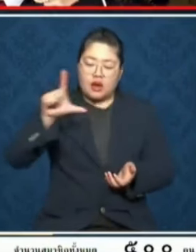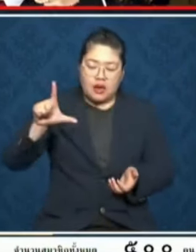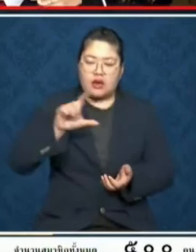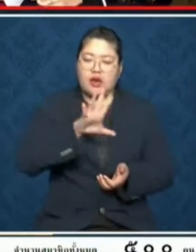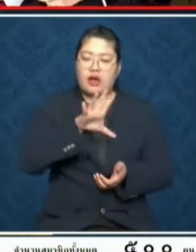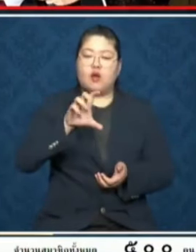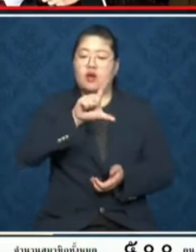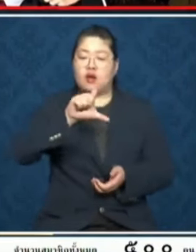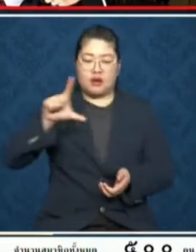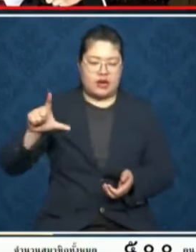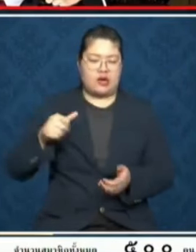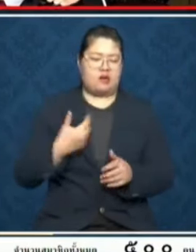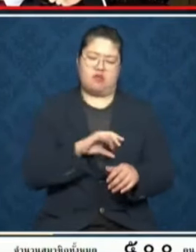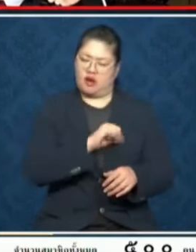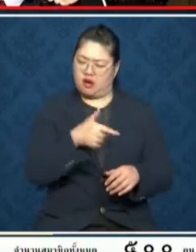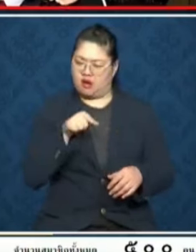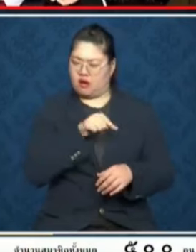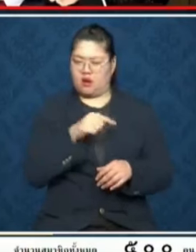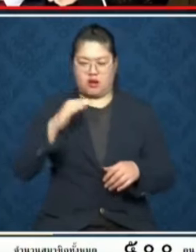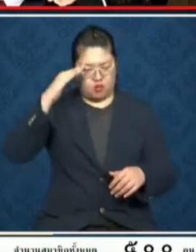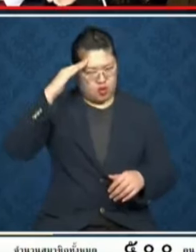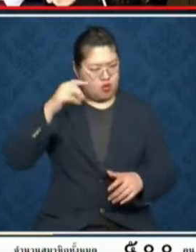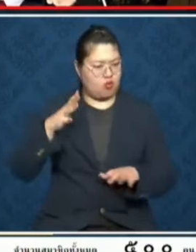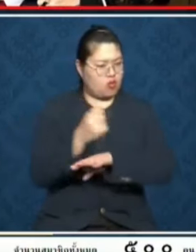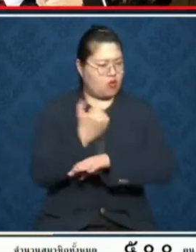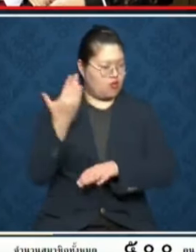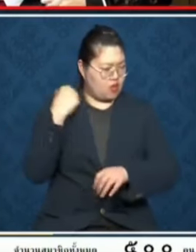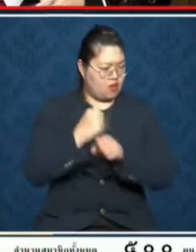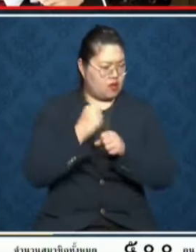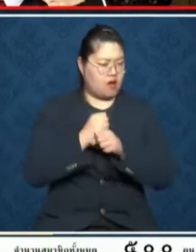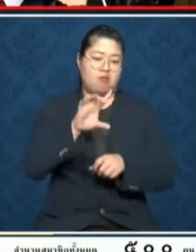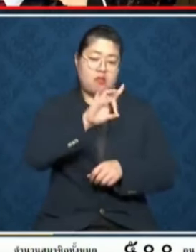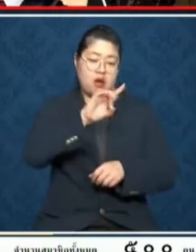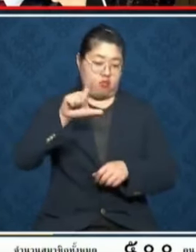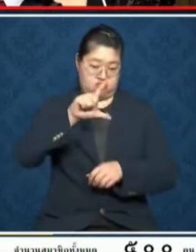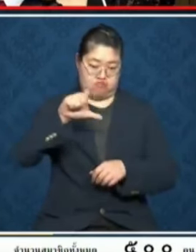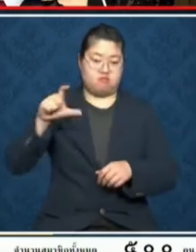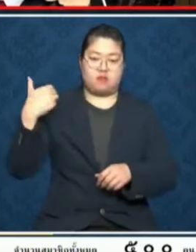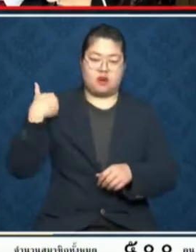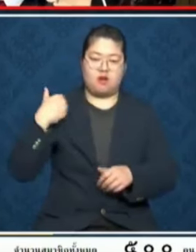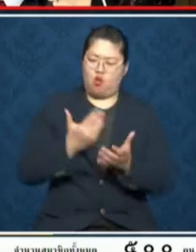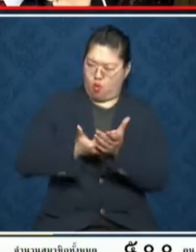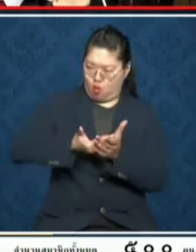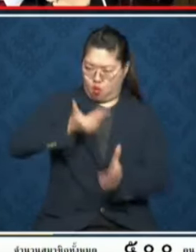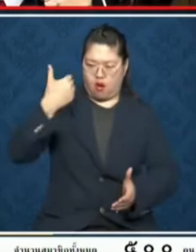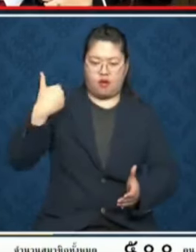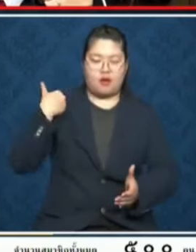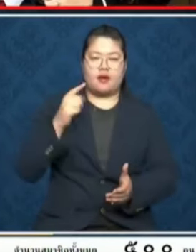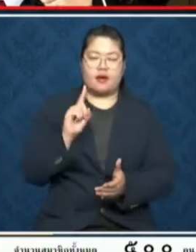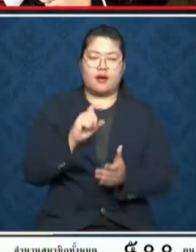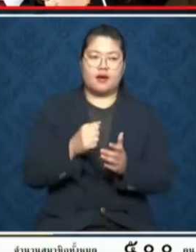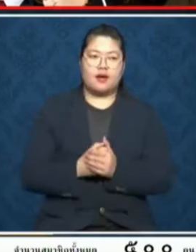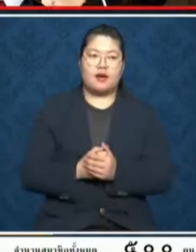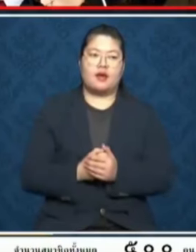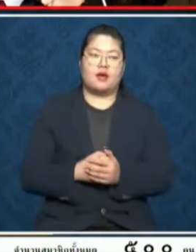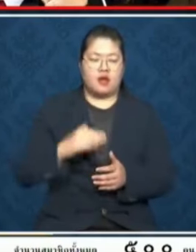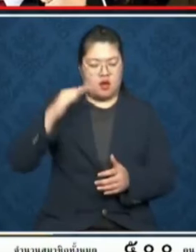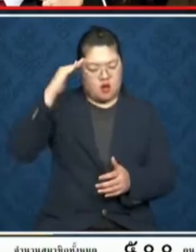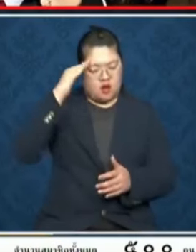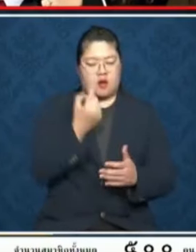และบางรายมีทรัพย์สินมากกว่า800ล้านโดยนายพลนะคะที่ร่ำรวยที่สุดรายหนึ่งค่ะแจ้งบัญชีทรัพย์สิ